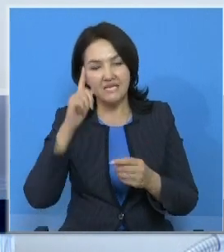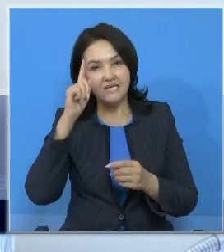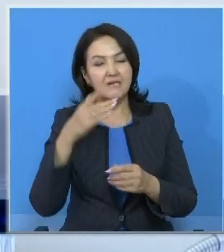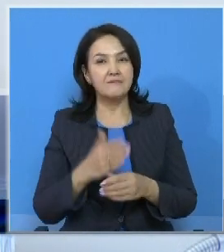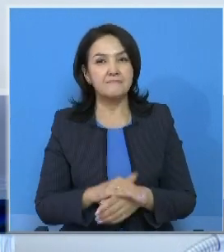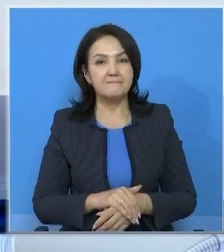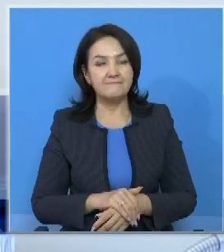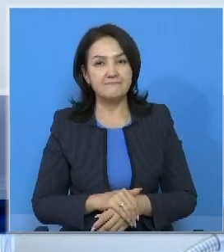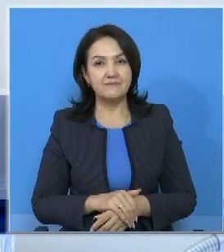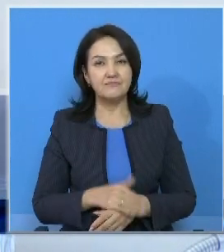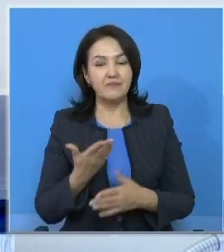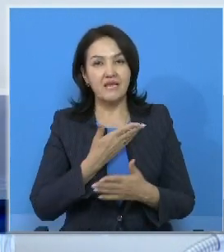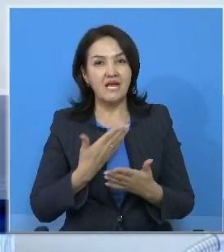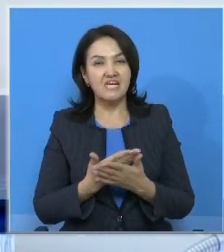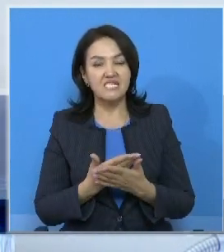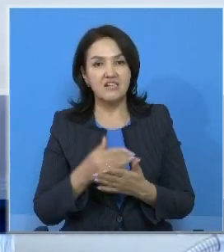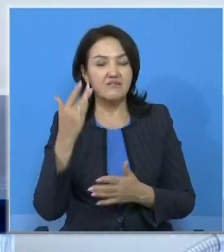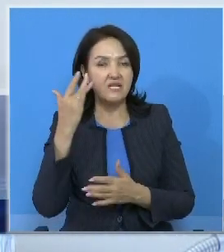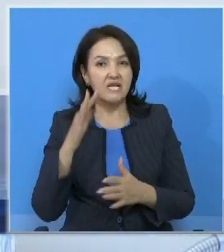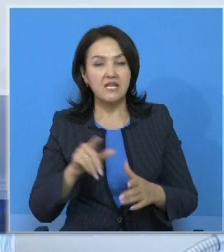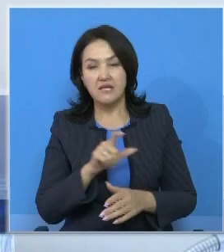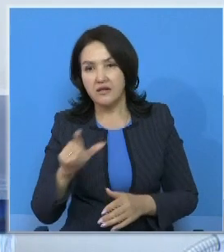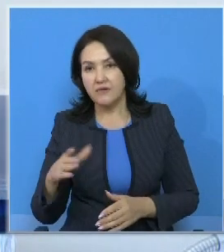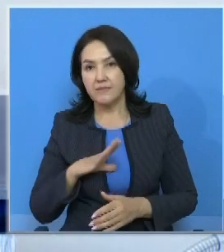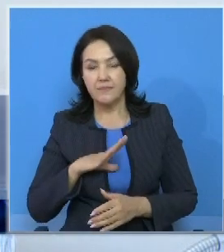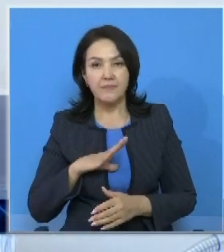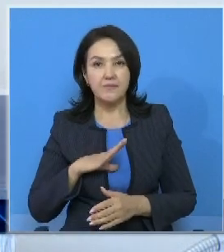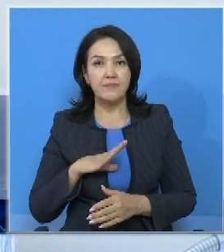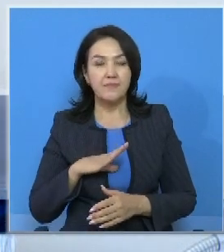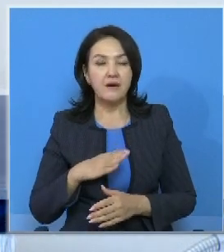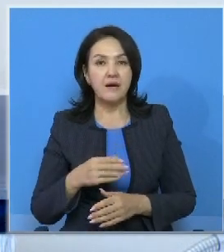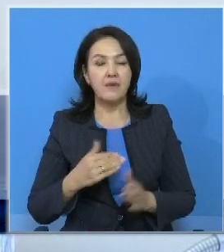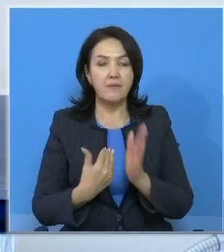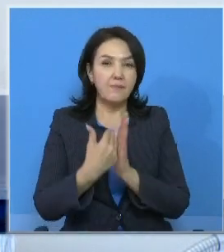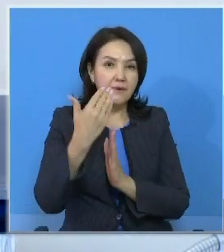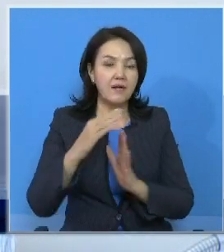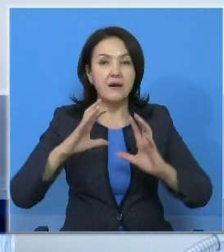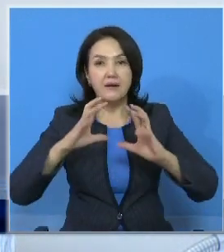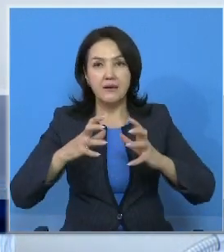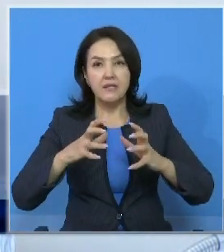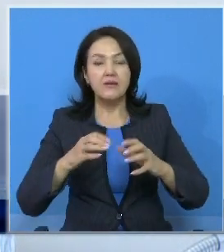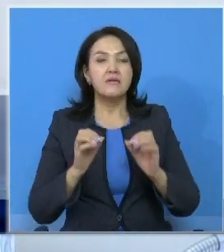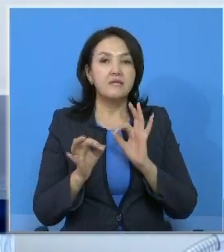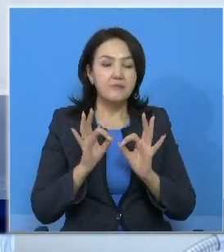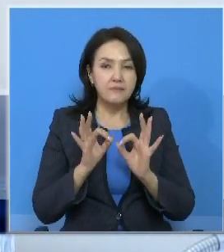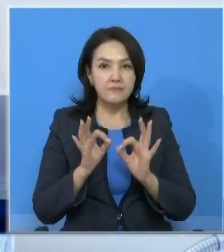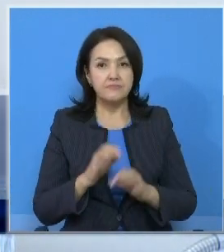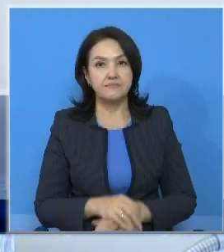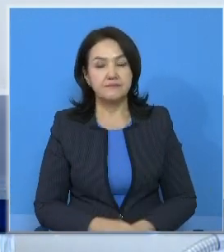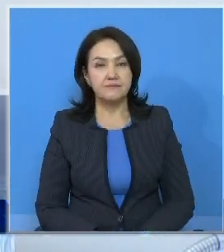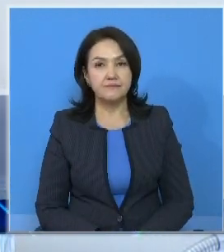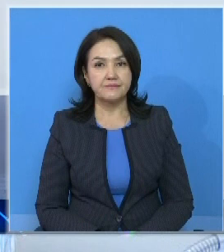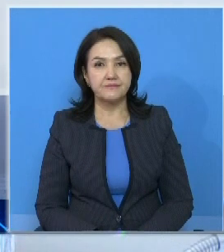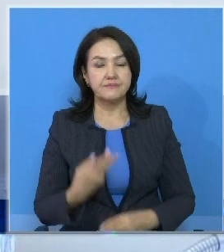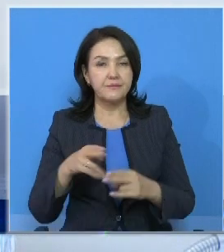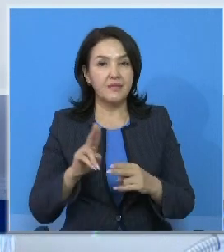значения. Наш народ всегда ставил превыше всего мир и стабильность.